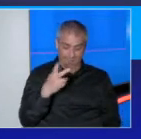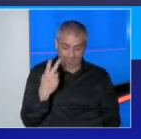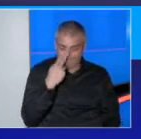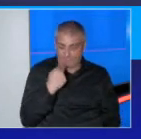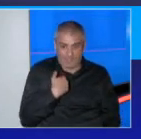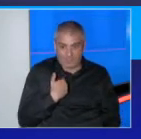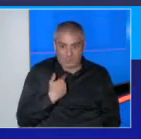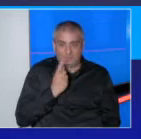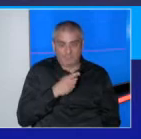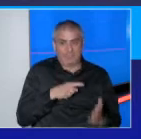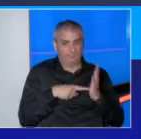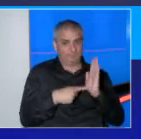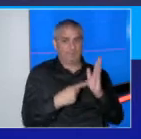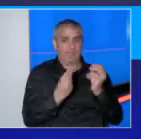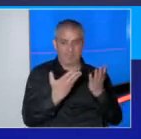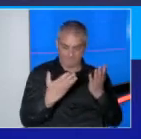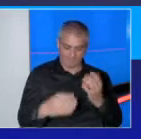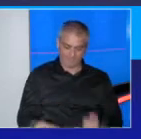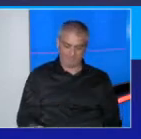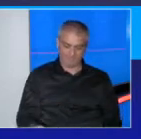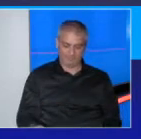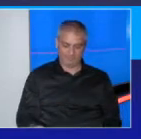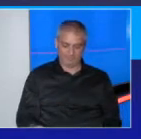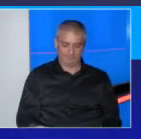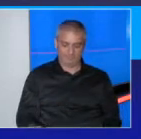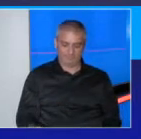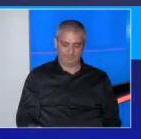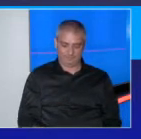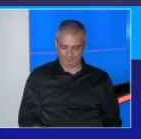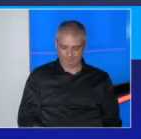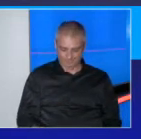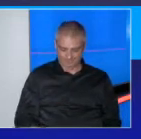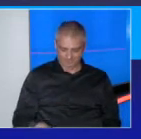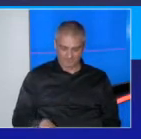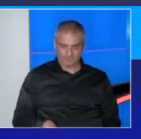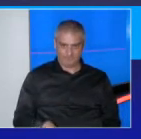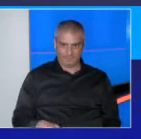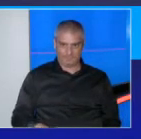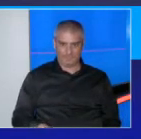לנו שיש צורך להשקיף את הדבר הזה. יושבת ראש המפלגה, גם כשהייתה יושבת ראש סיעת המחנה הציוני,